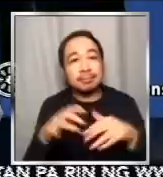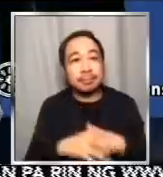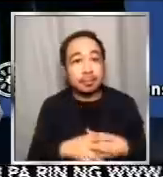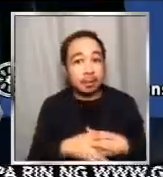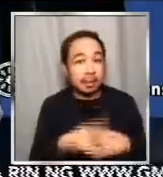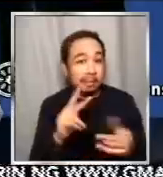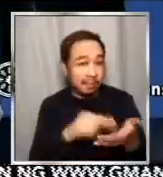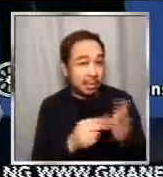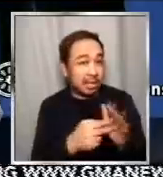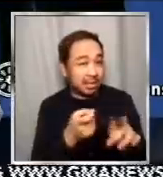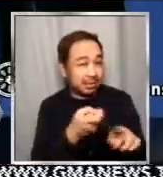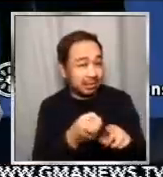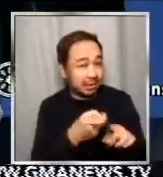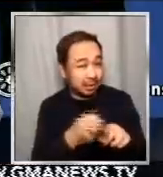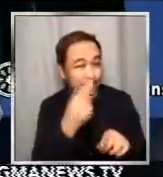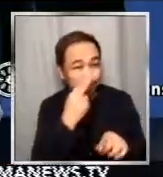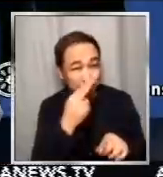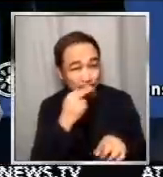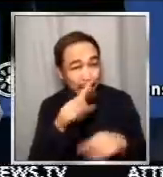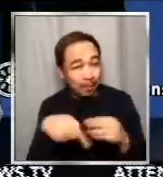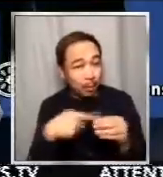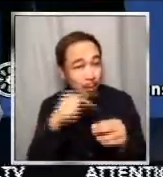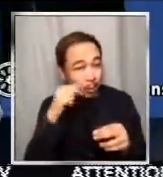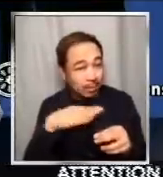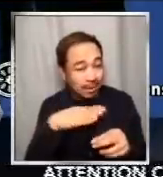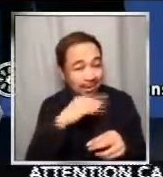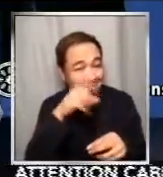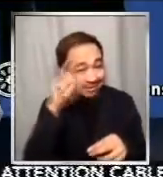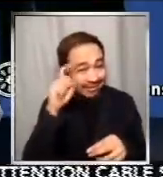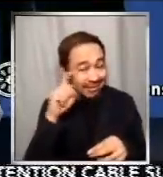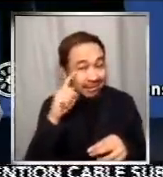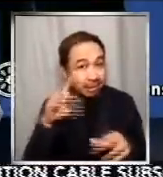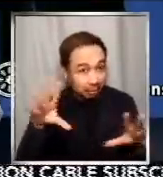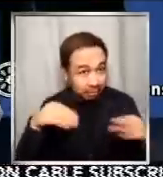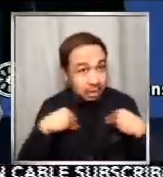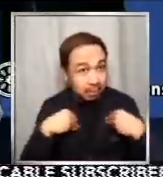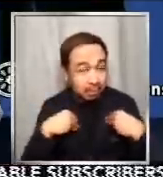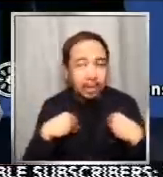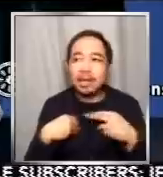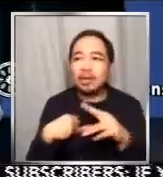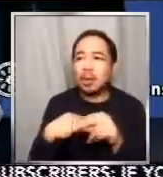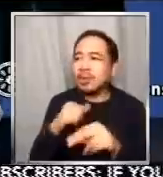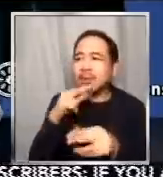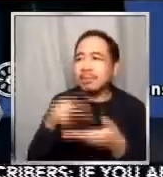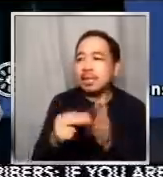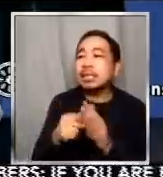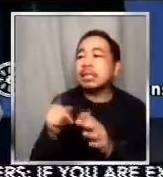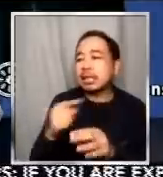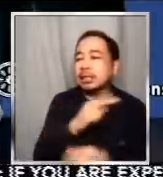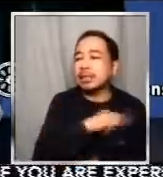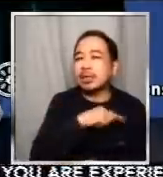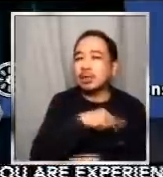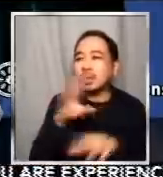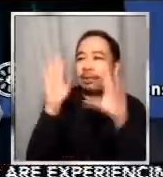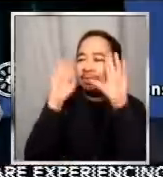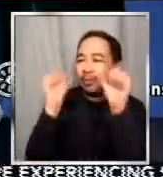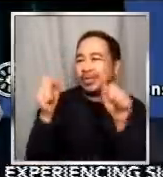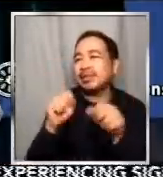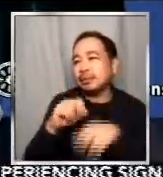about women and sex are acceptable? I'm not saying anything. I'm just saying that's the nature of the president. After